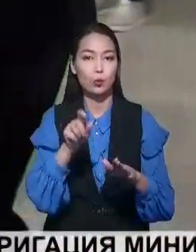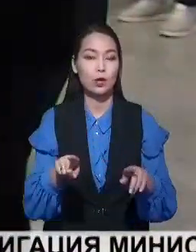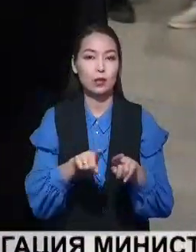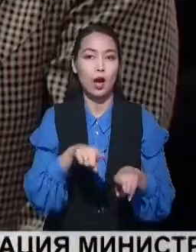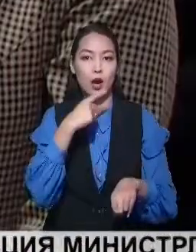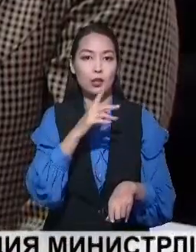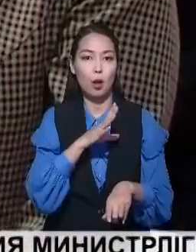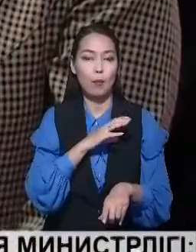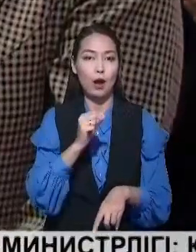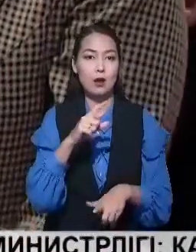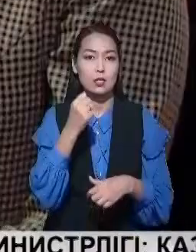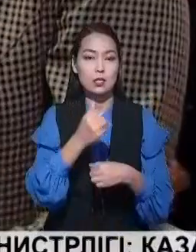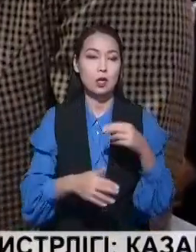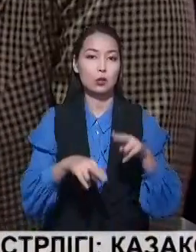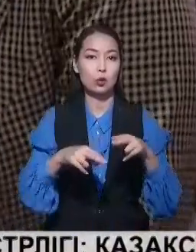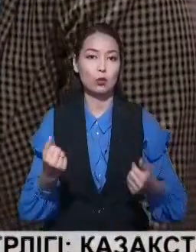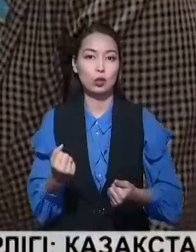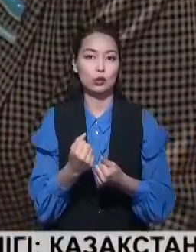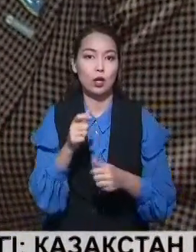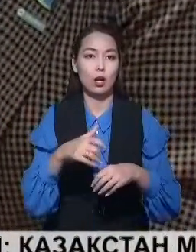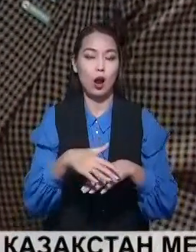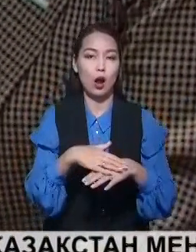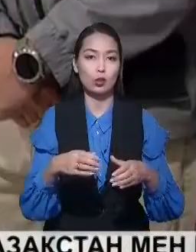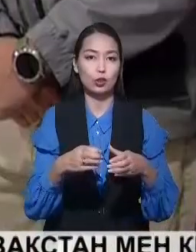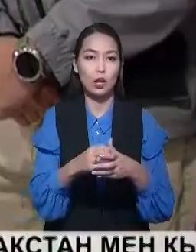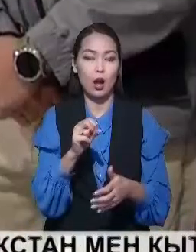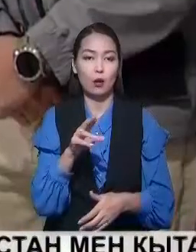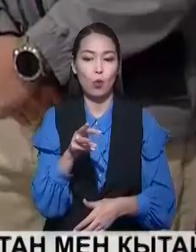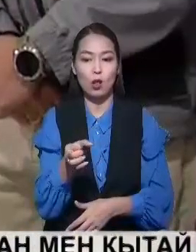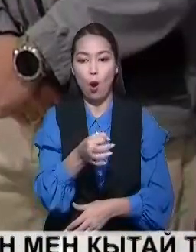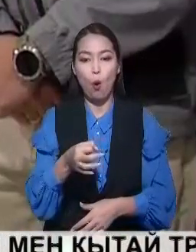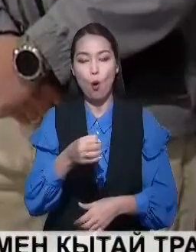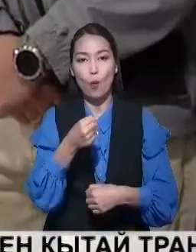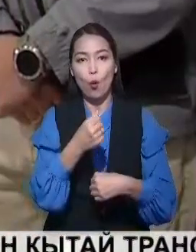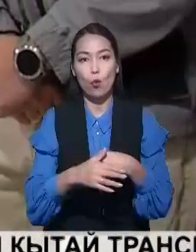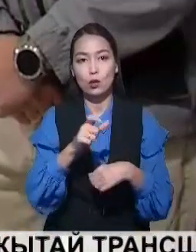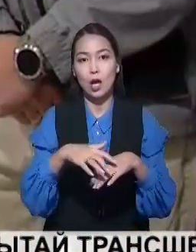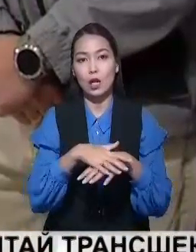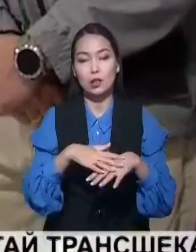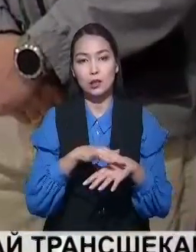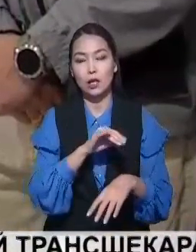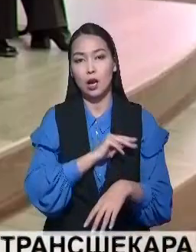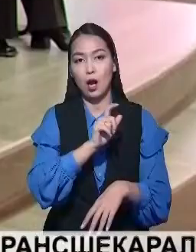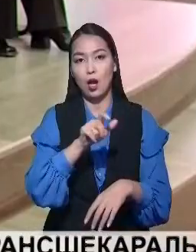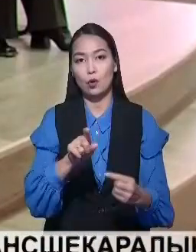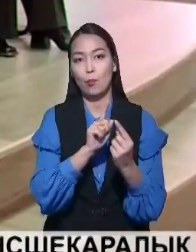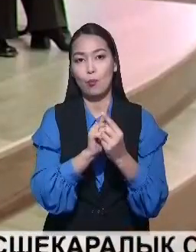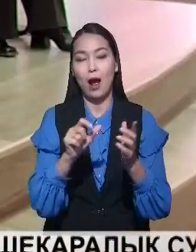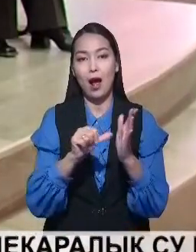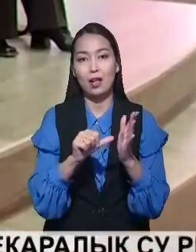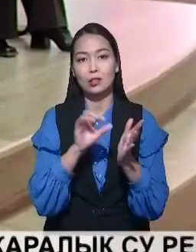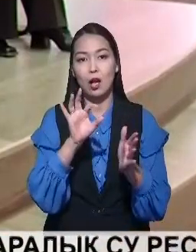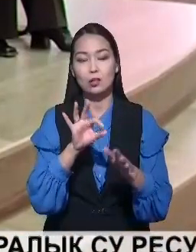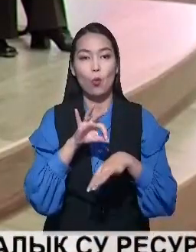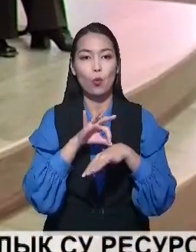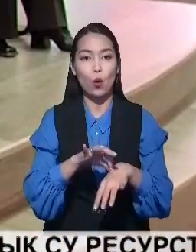Атом электр станциясын салуды қолдау жөніндегі халықтық штаб Ақмола облысының орталығындағы тұрғындармен және қызметкерлермен жүздесіп, 6